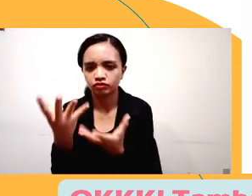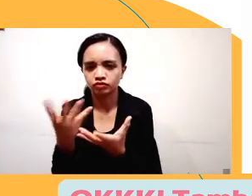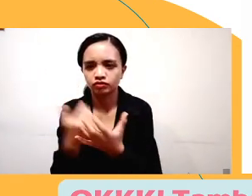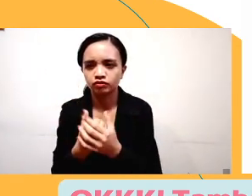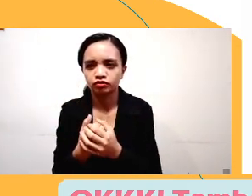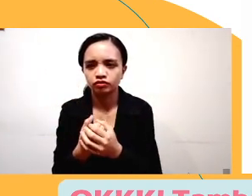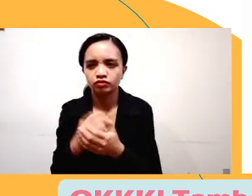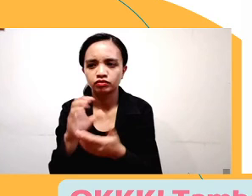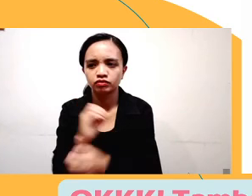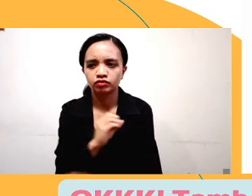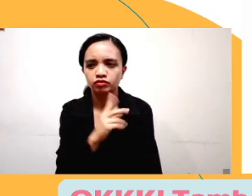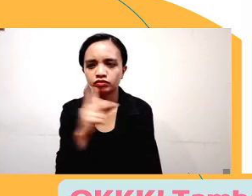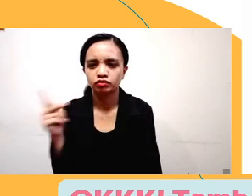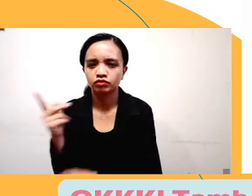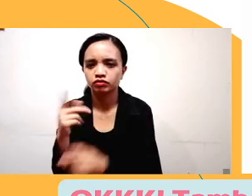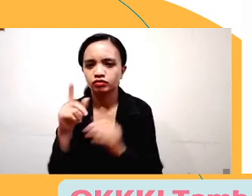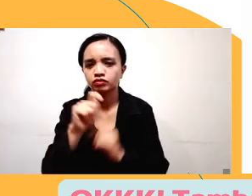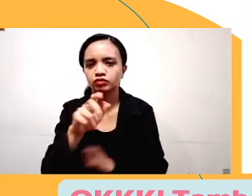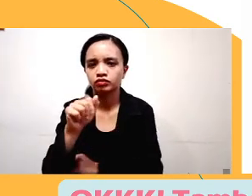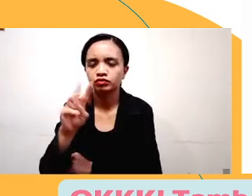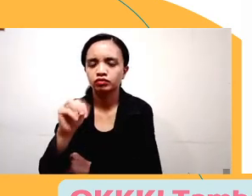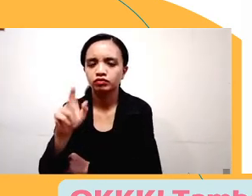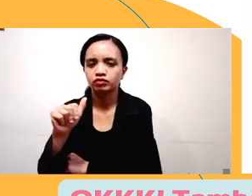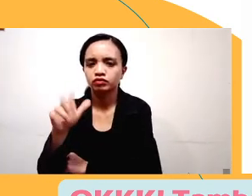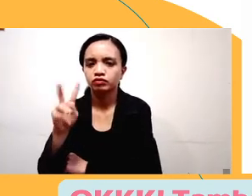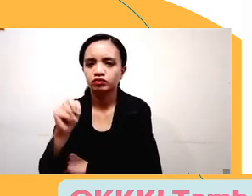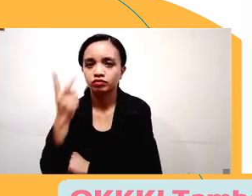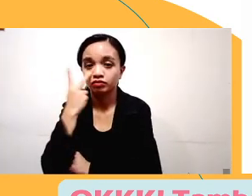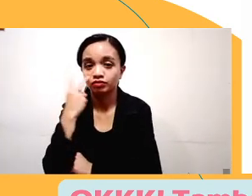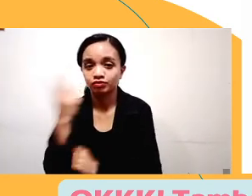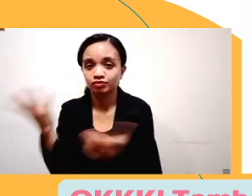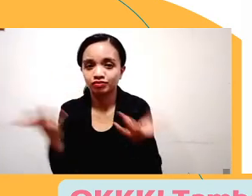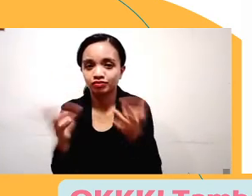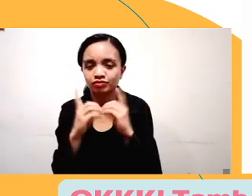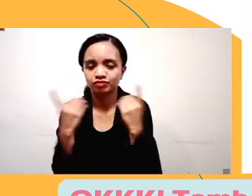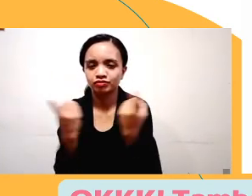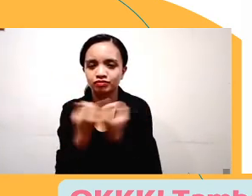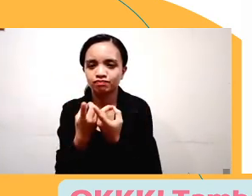OKKK Tambayan na makikita natin dito sa